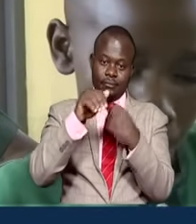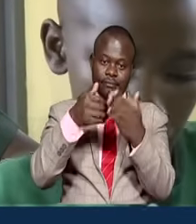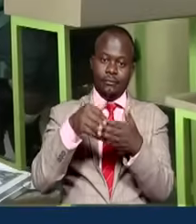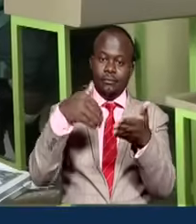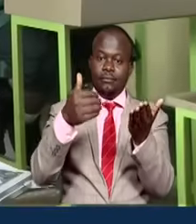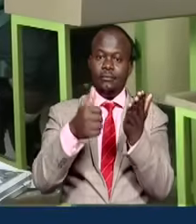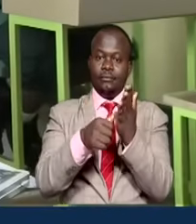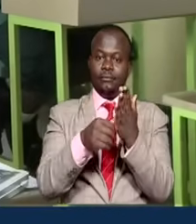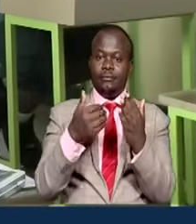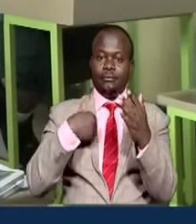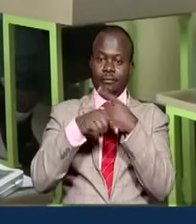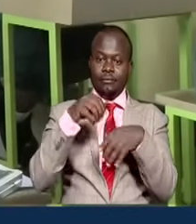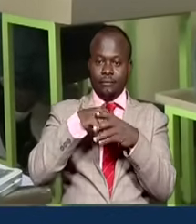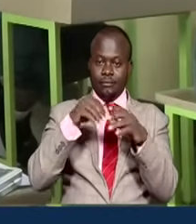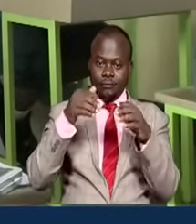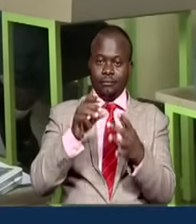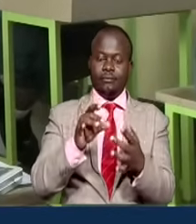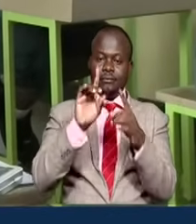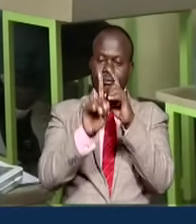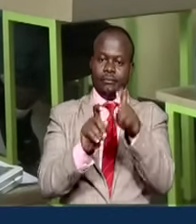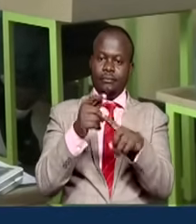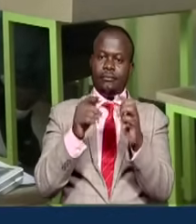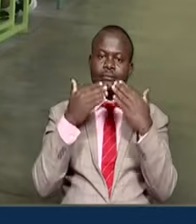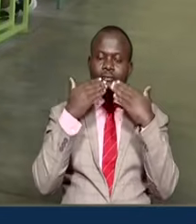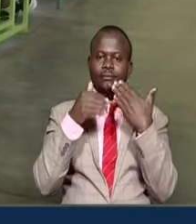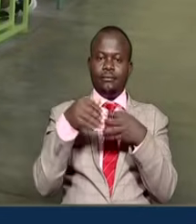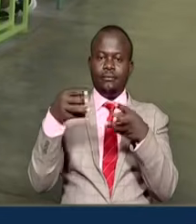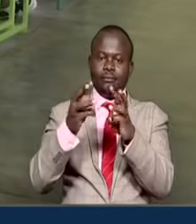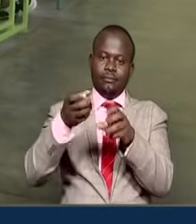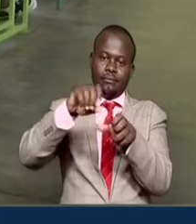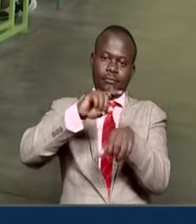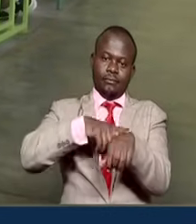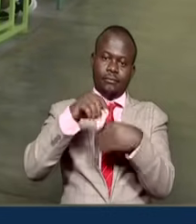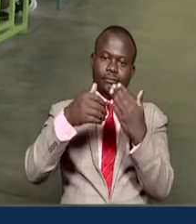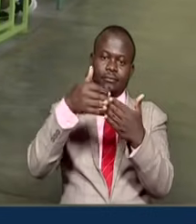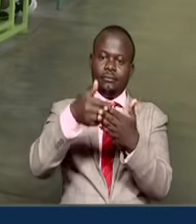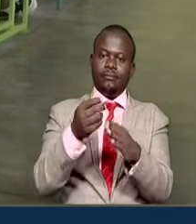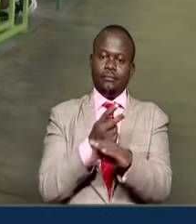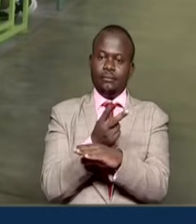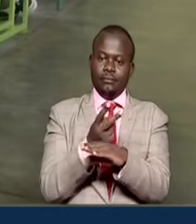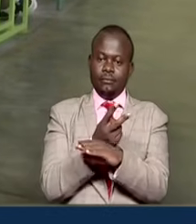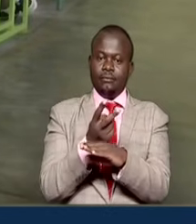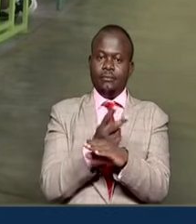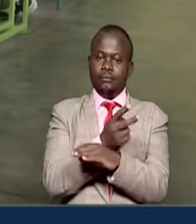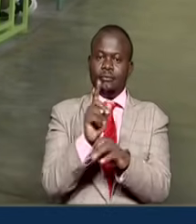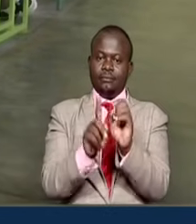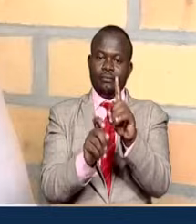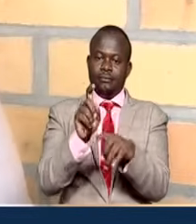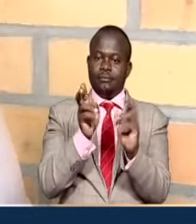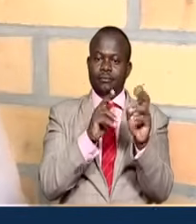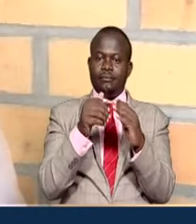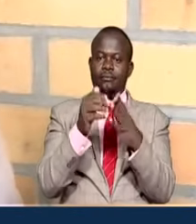bafite ubumuga mu bihe by'ikizamini. Icyo ashima cyane ngo ni uburyo bongererwa igihe gishobora no kugera ku isaha ku masaha y'ikizamini gisanzwe